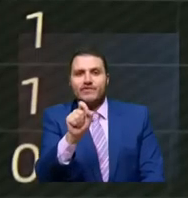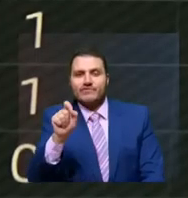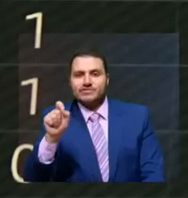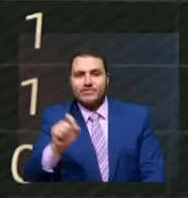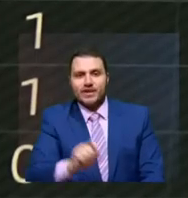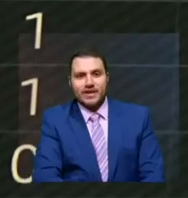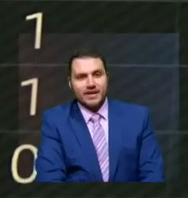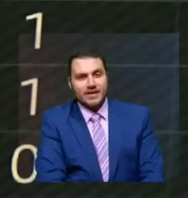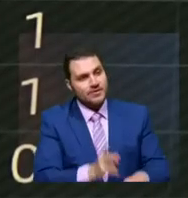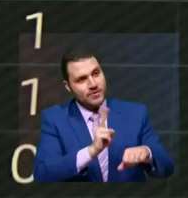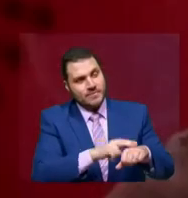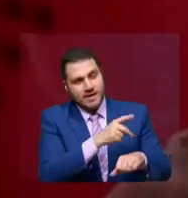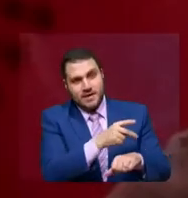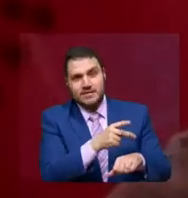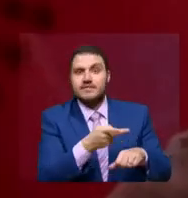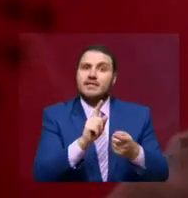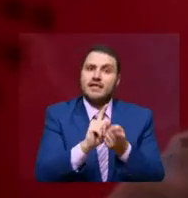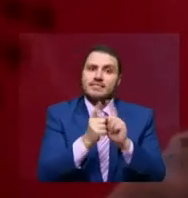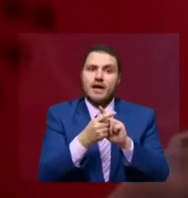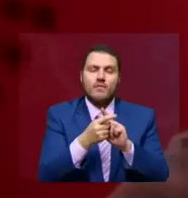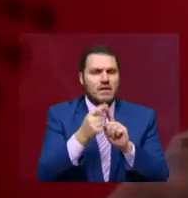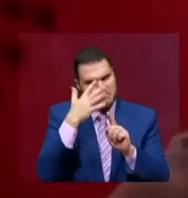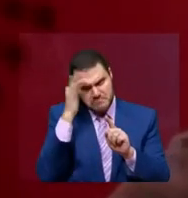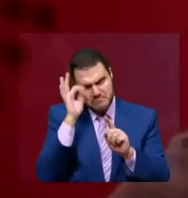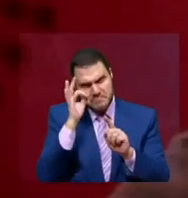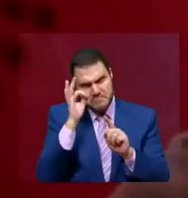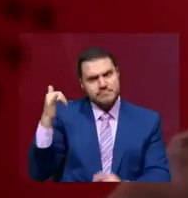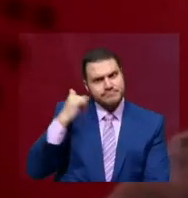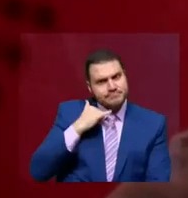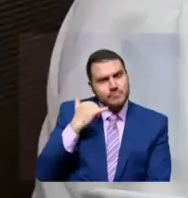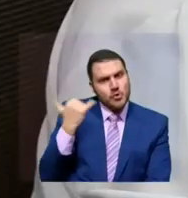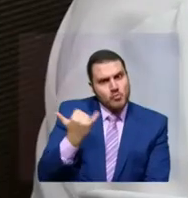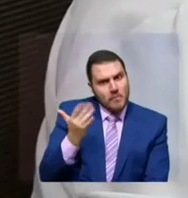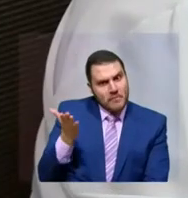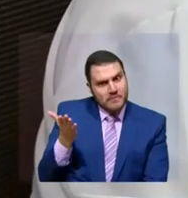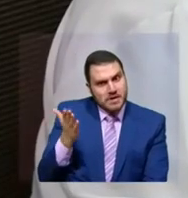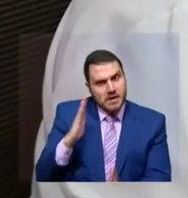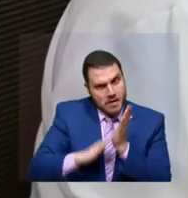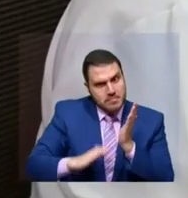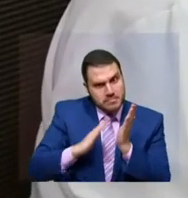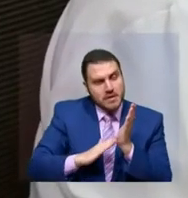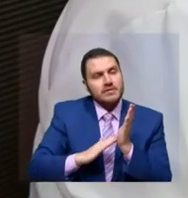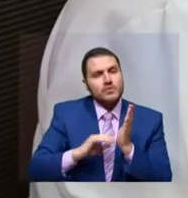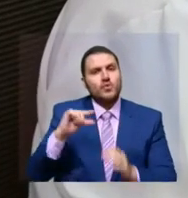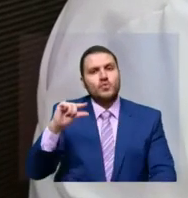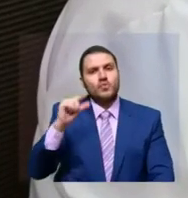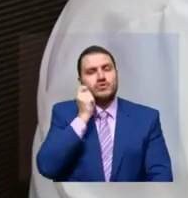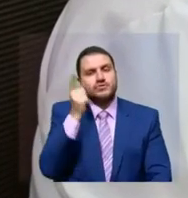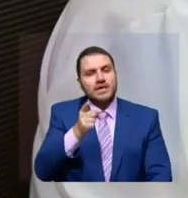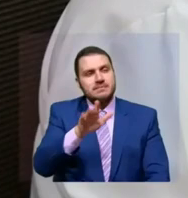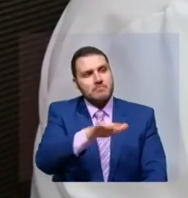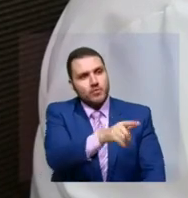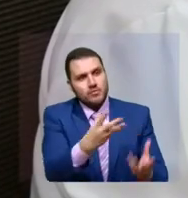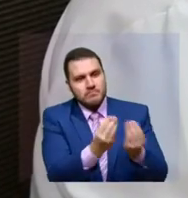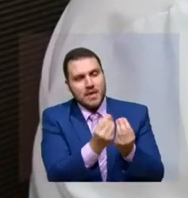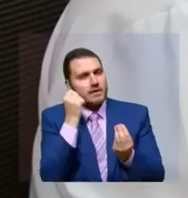16000 وانتهاء بتحويلها في حال اللزوم إلى الطاقم الطبي الذي يرابط في مقر المركز.